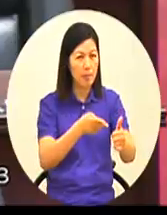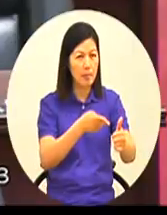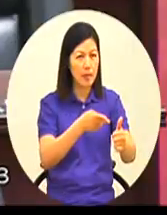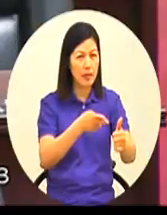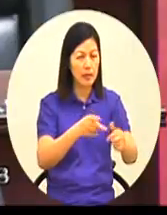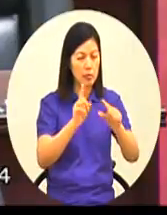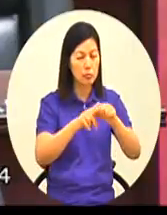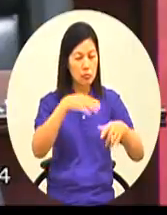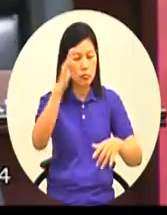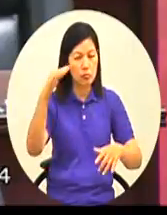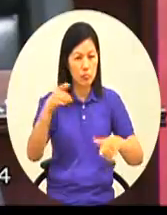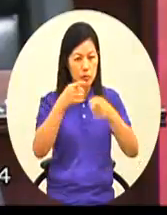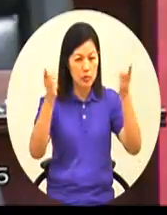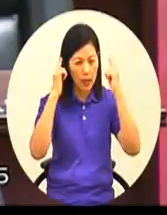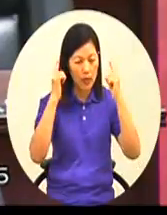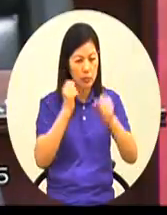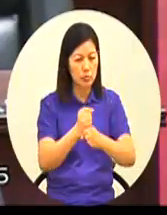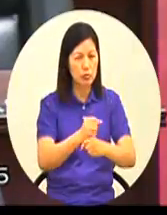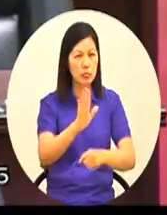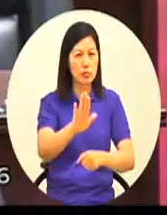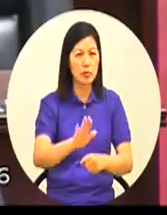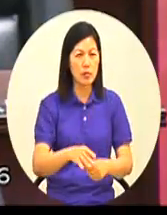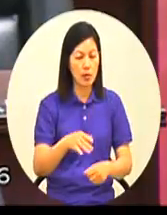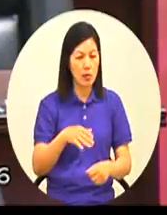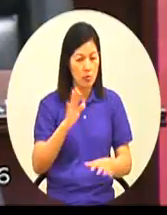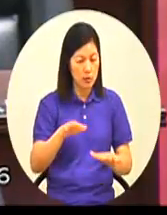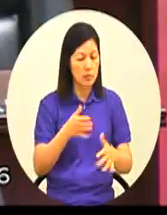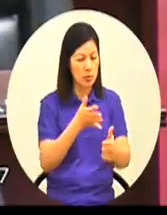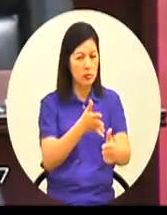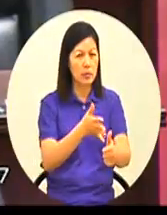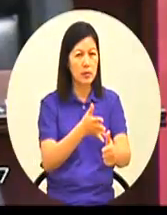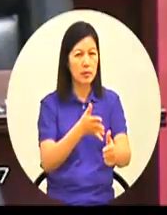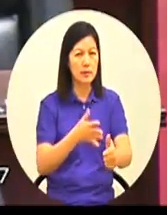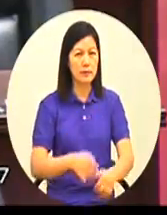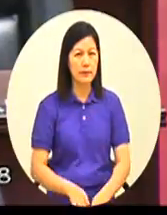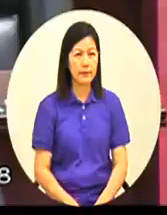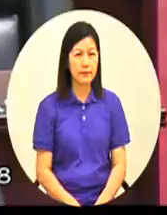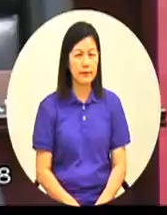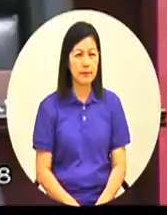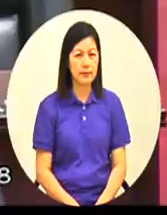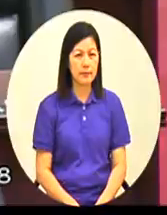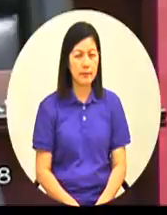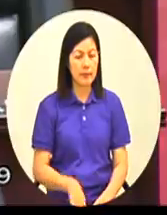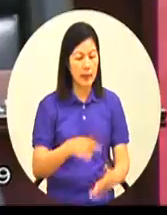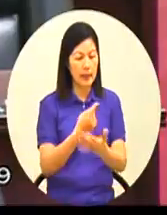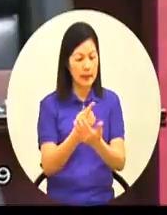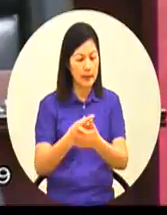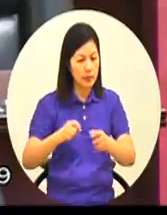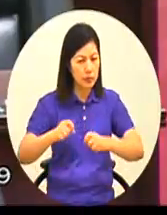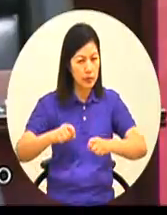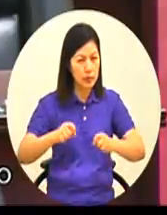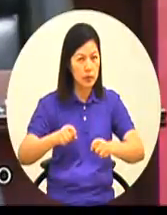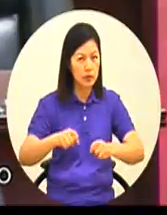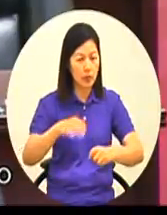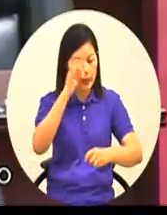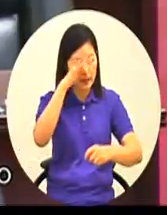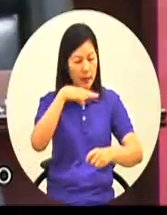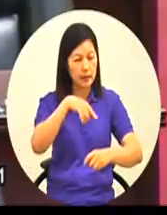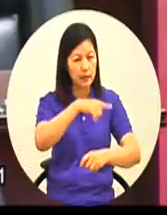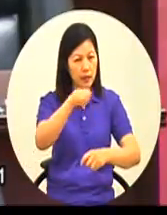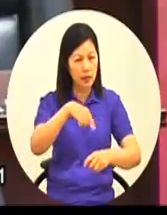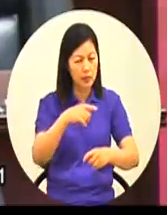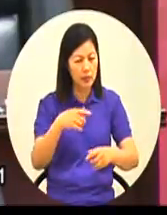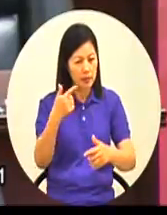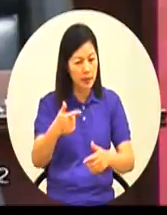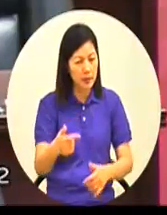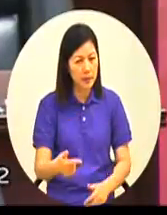中山大学来做。那我想请教您有关我们现在参与式的计划，我看到其实陆陆续